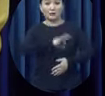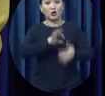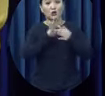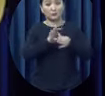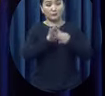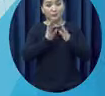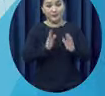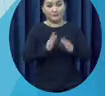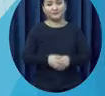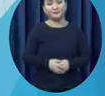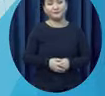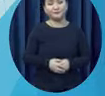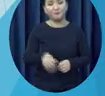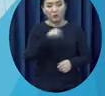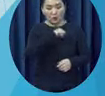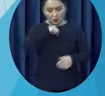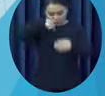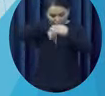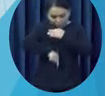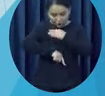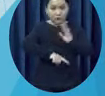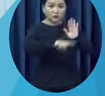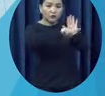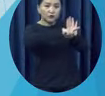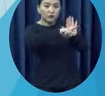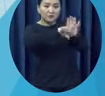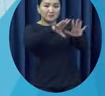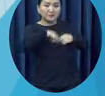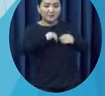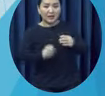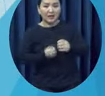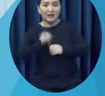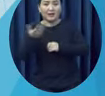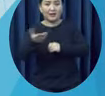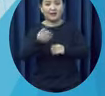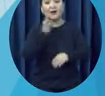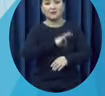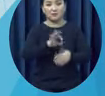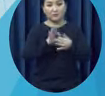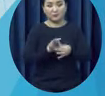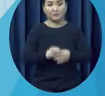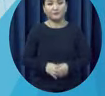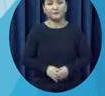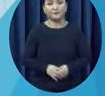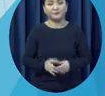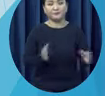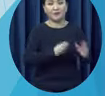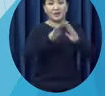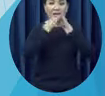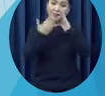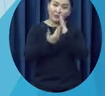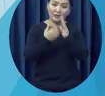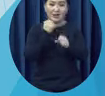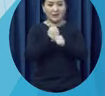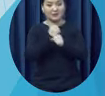Мөн өөрийнхөө дотор төрж байгаа сөрөг мэдрэмжүүдийг гадагшлуулах ач холбогдолтой байдаг юм аа. За гэр бүлэрээ ажил